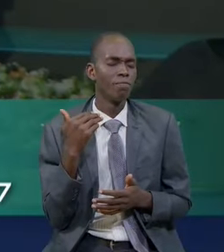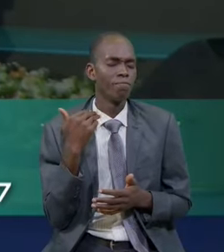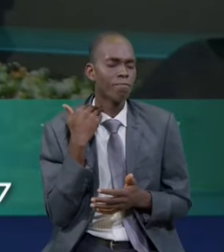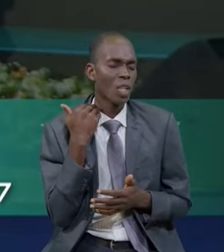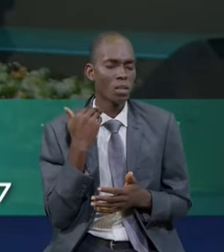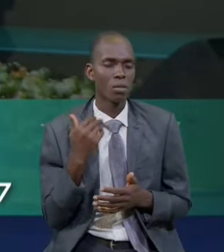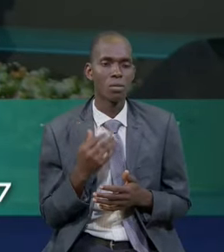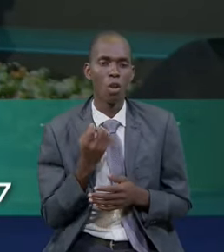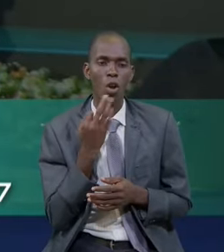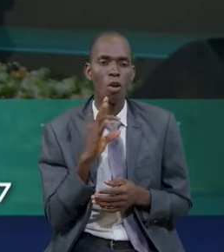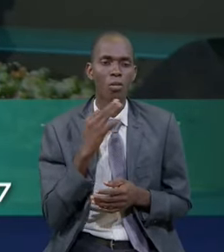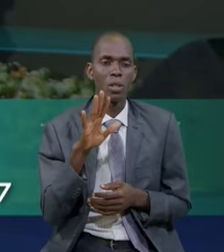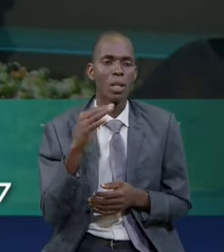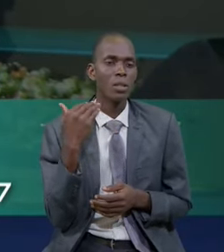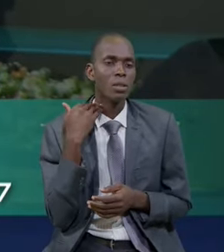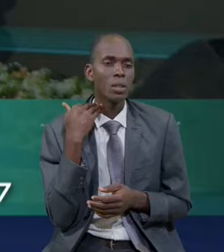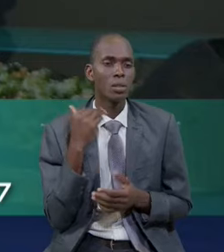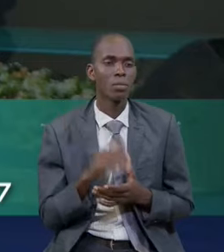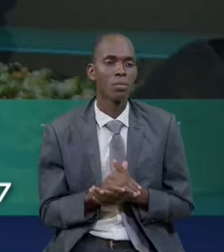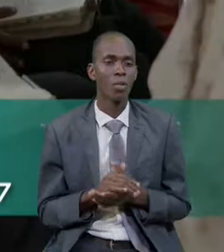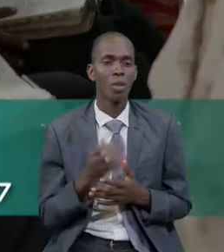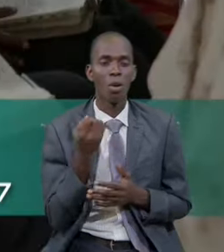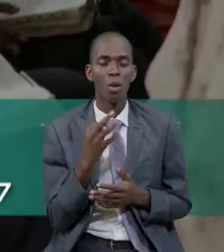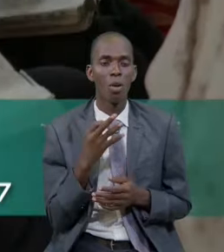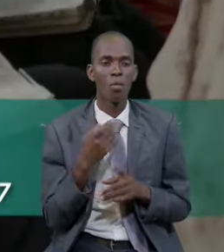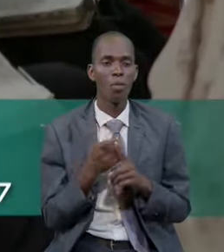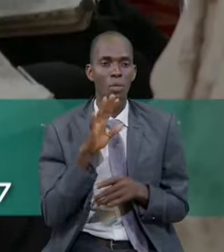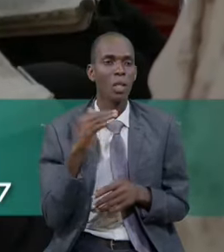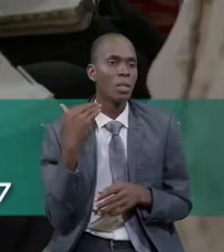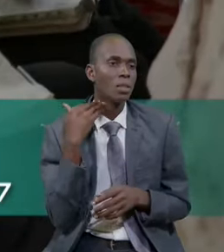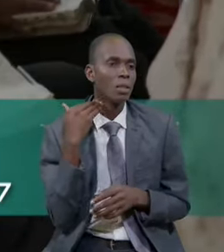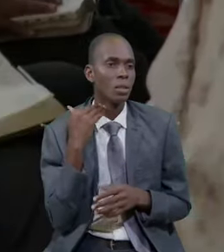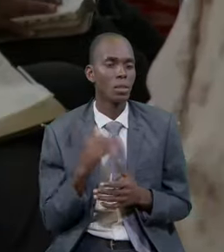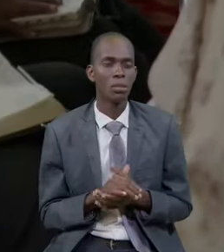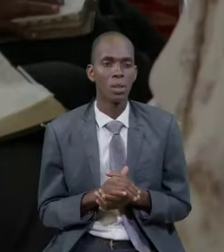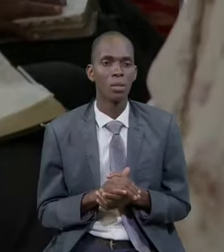cou. De dessus ton cou.